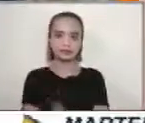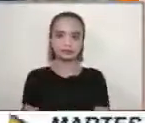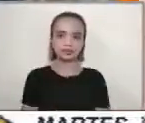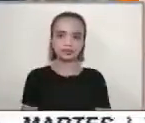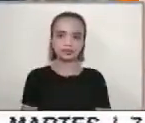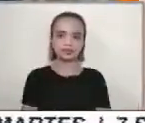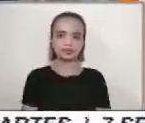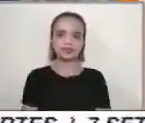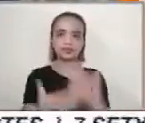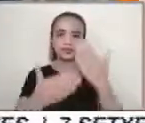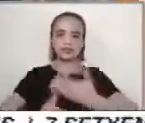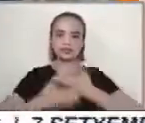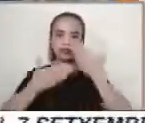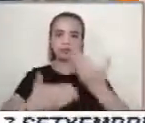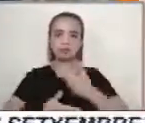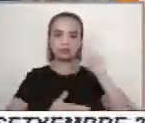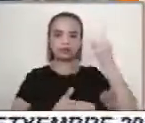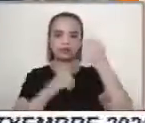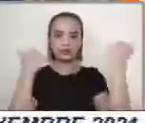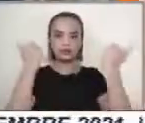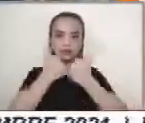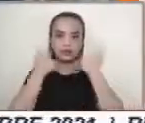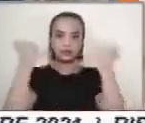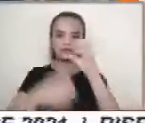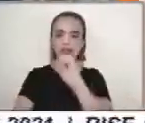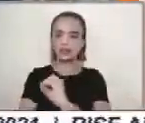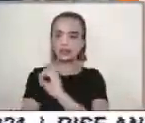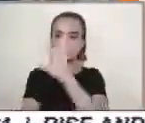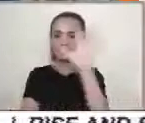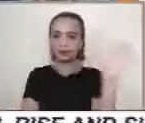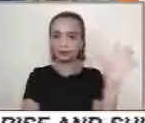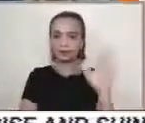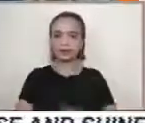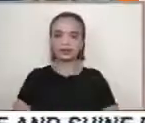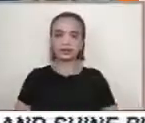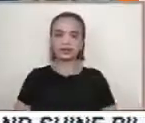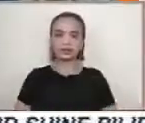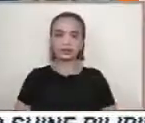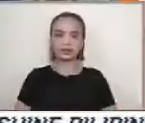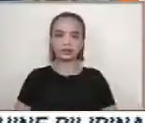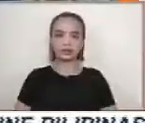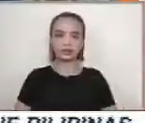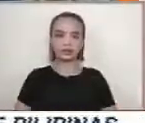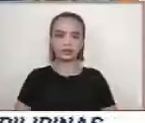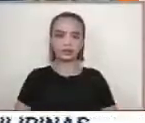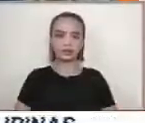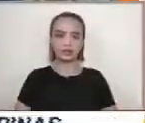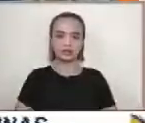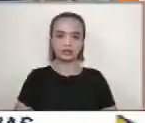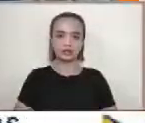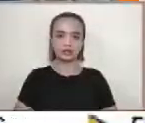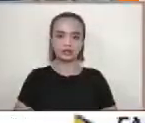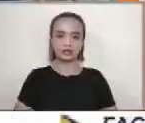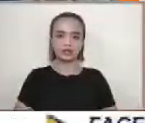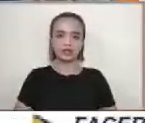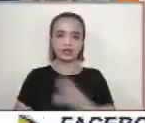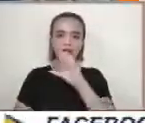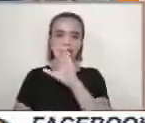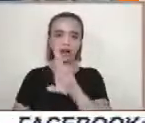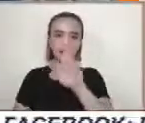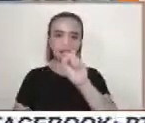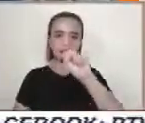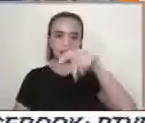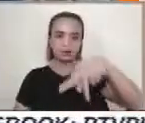Para sa Rise and Shine Pilipinas, congratulations on your first anniversary. Alam nyo, kayo talaga ang alarm clock ng